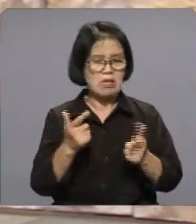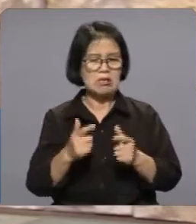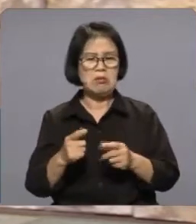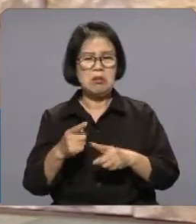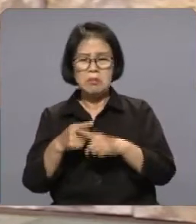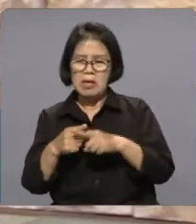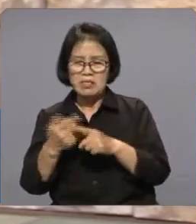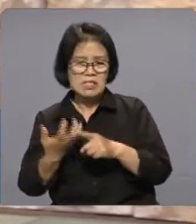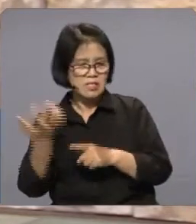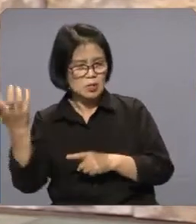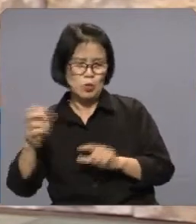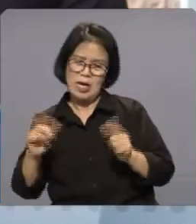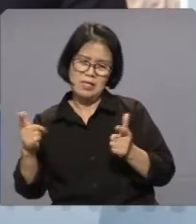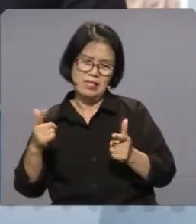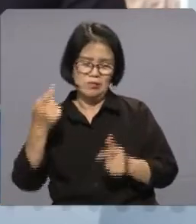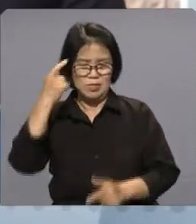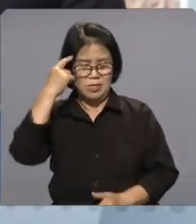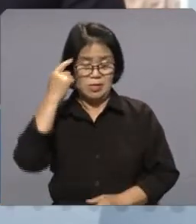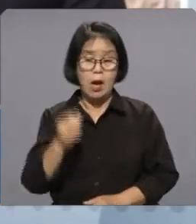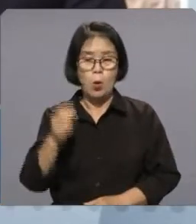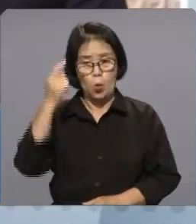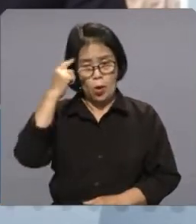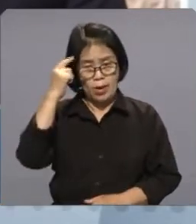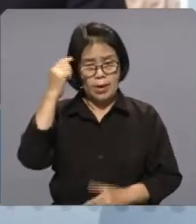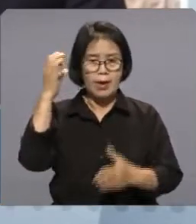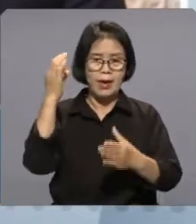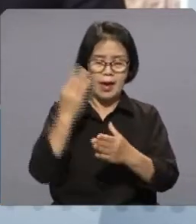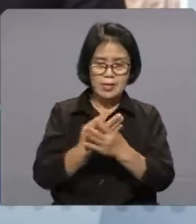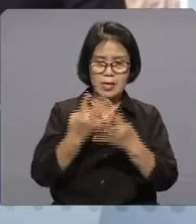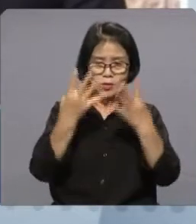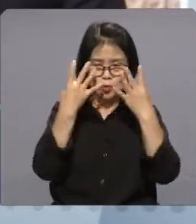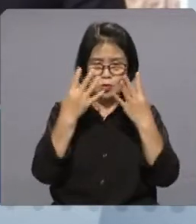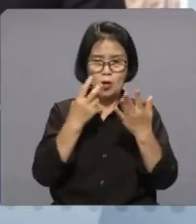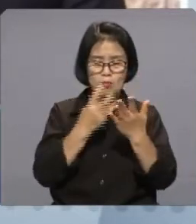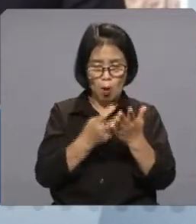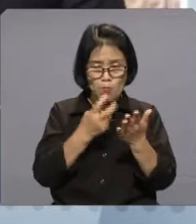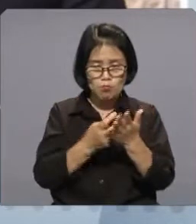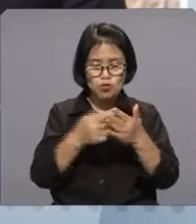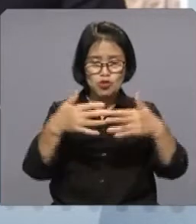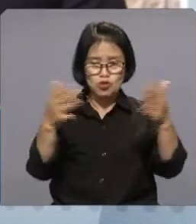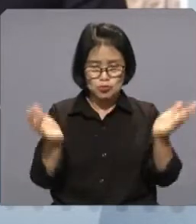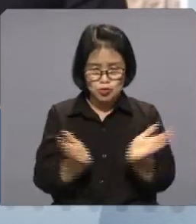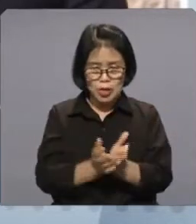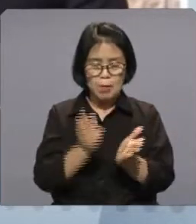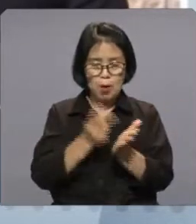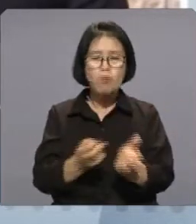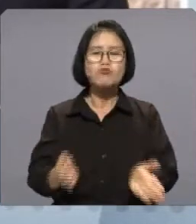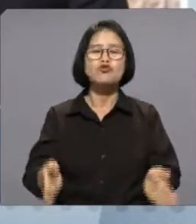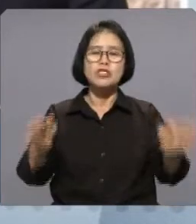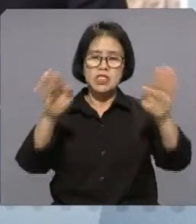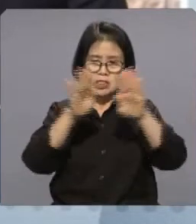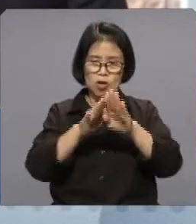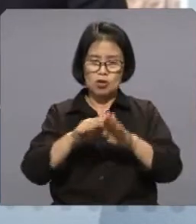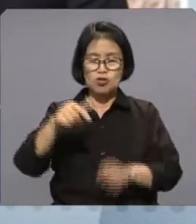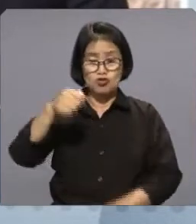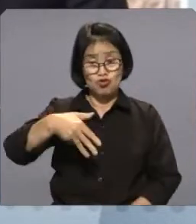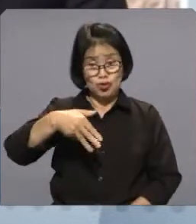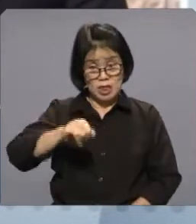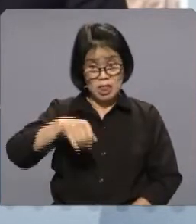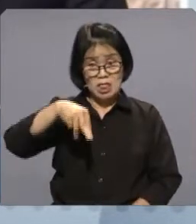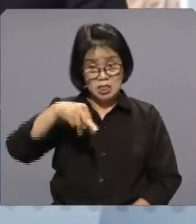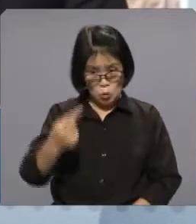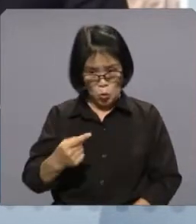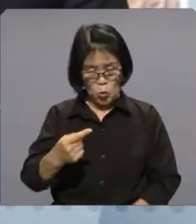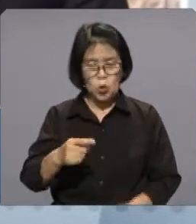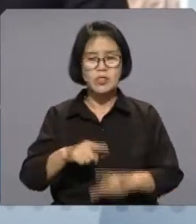아니라고 보는 게요. 그 안양교도소는 법무부의 법무시설입니다. 구치소 기능이 됐건